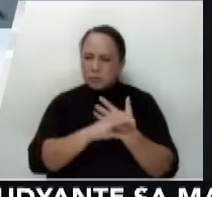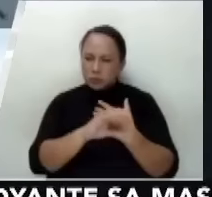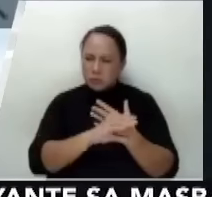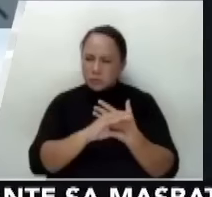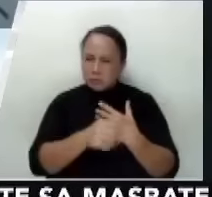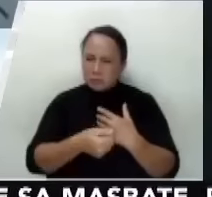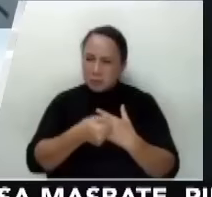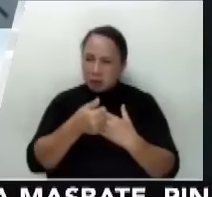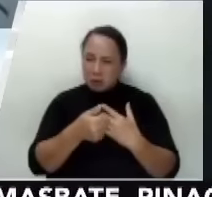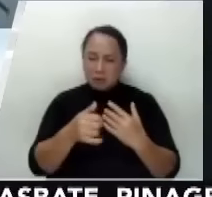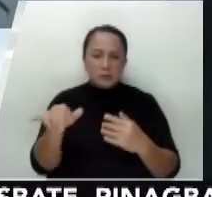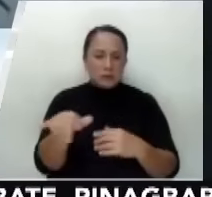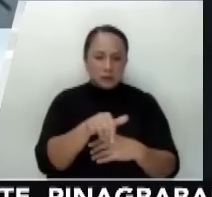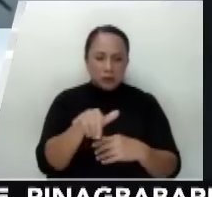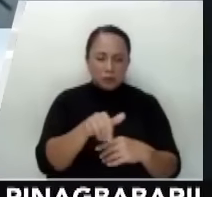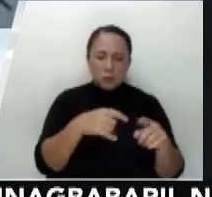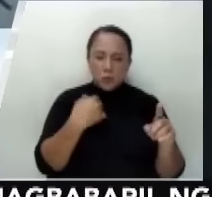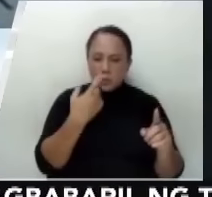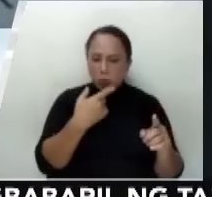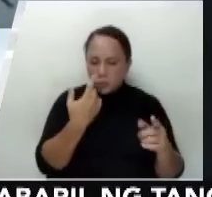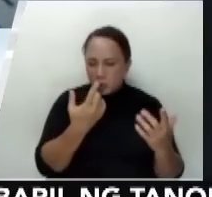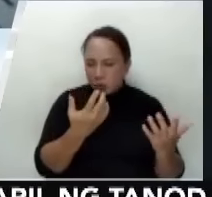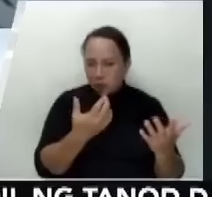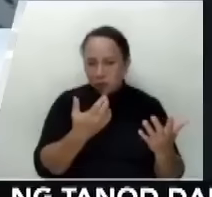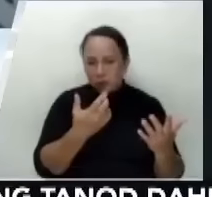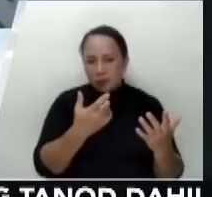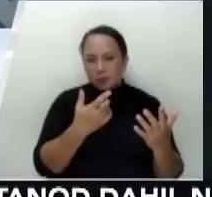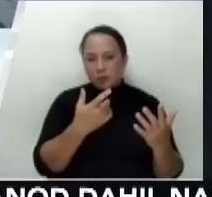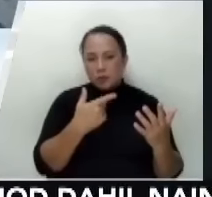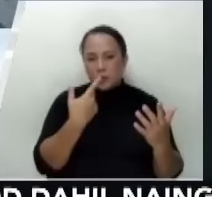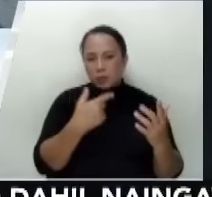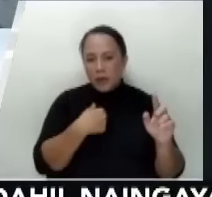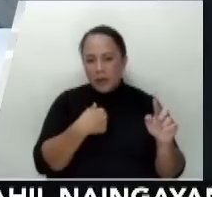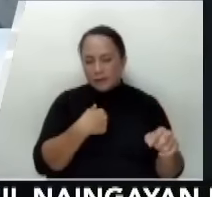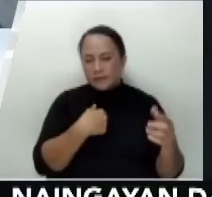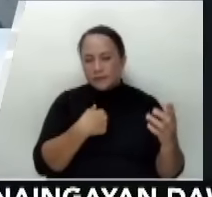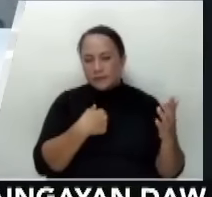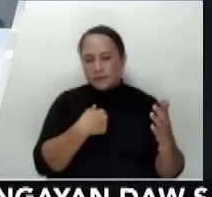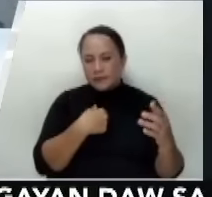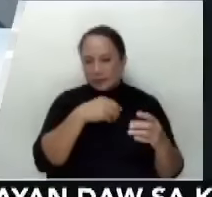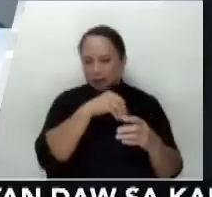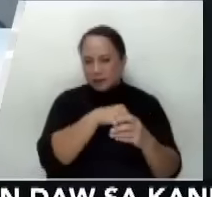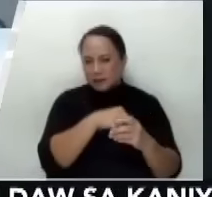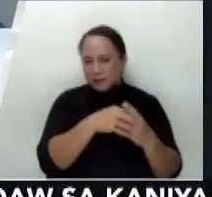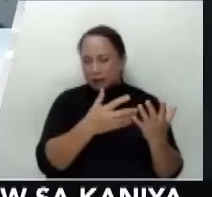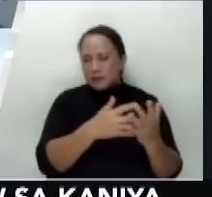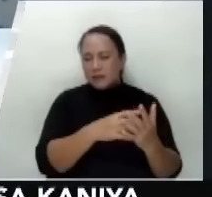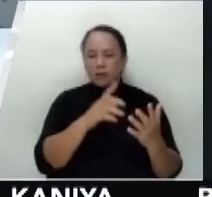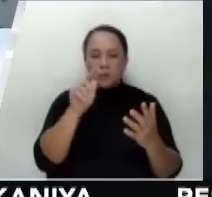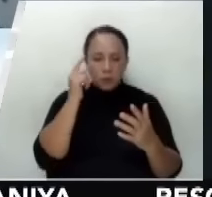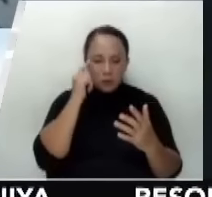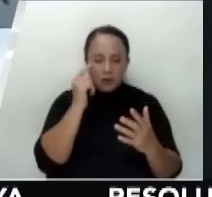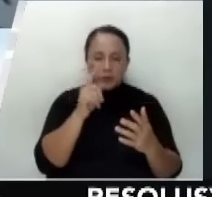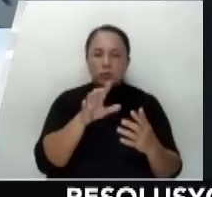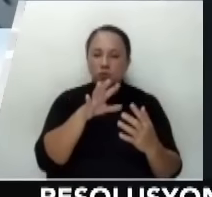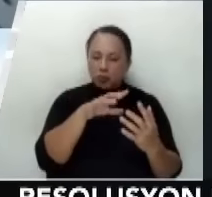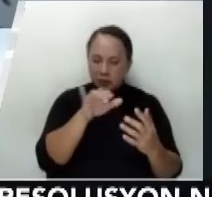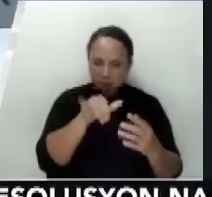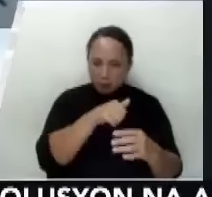yung kung sino yung merong mga nasa loob, diba, ng pamahalaan, mga appointed din, eh ang hirap